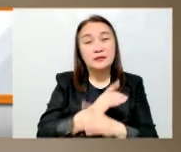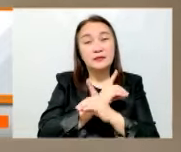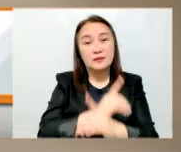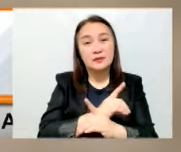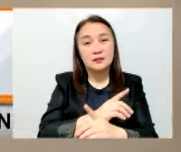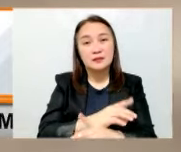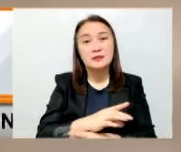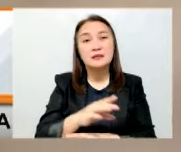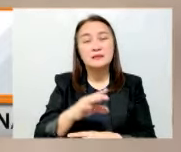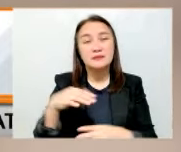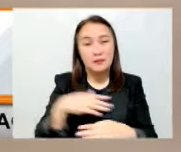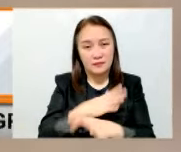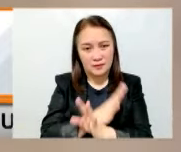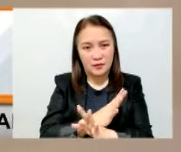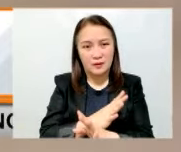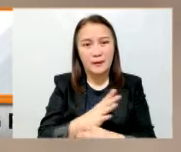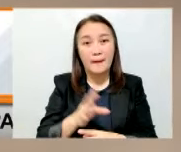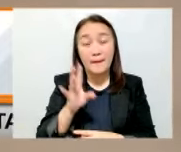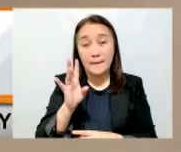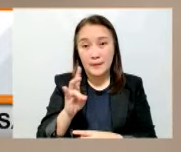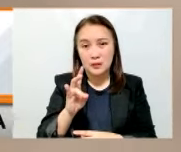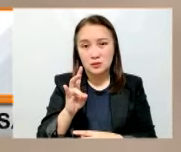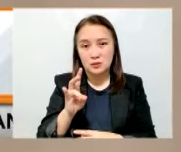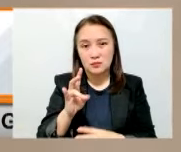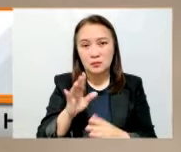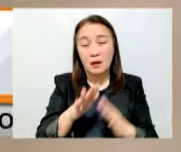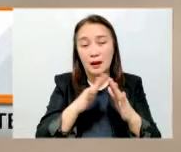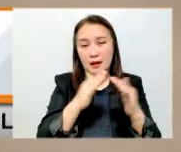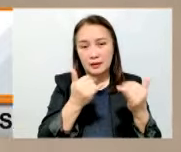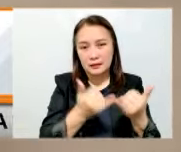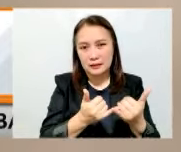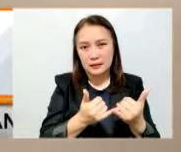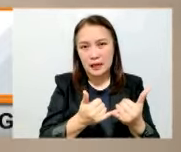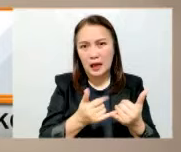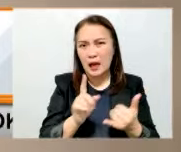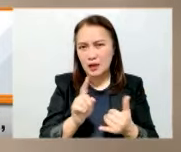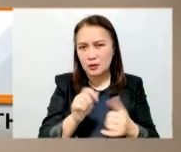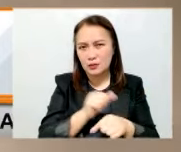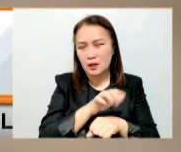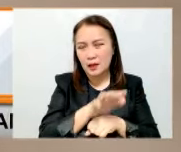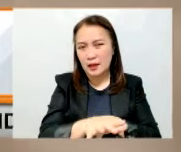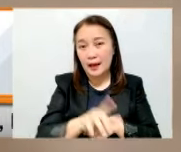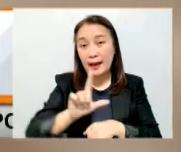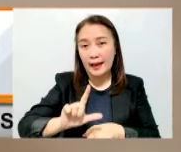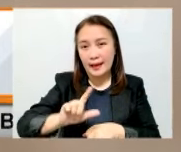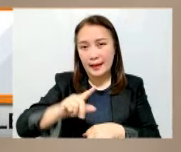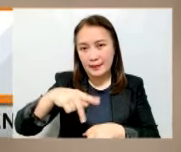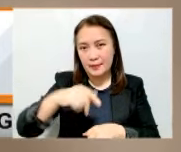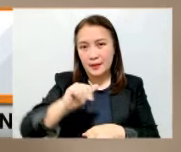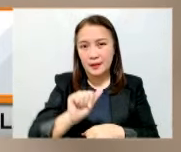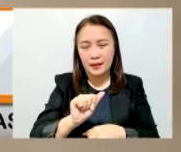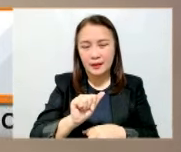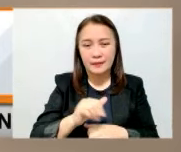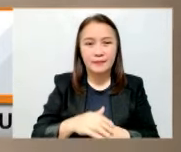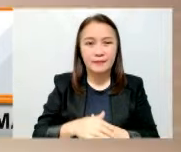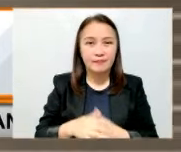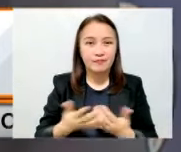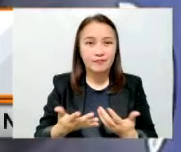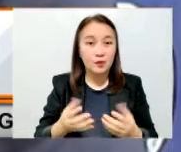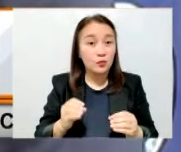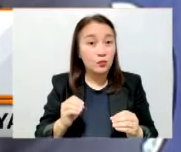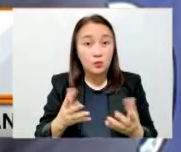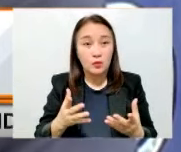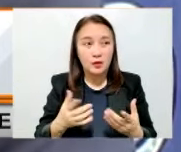ng matinding ulan at baha sa Davao City. Epekto raw yan ng low pressure area. Fortunately, wala naman tayong casualty